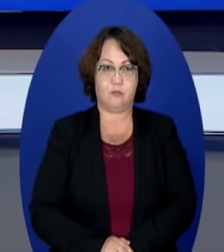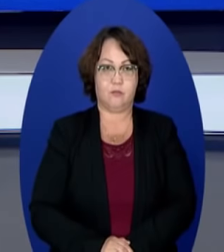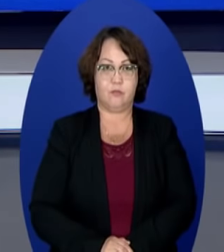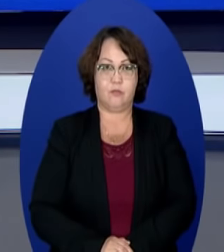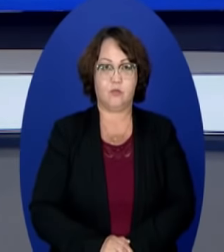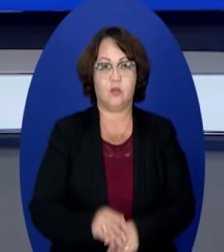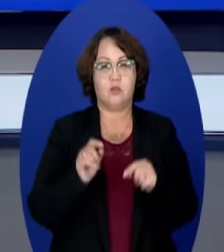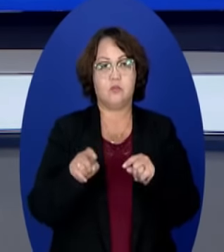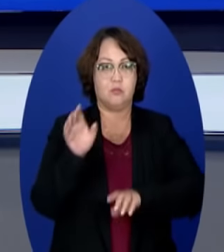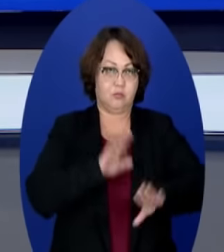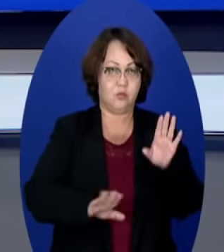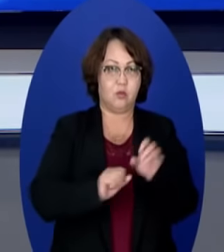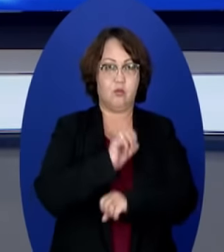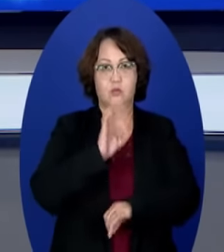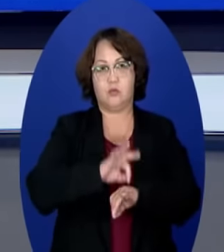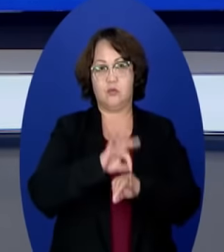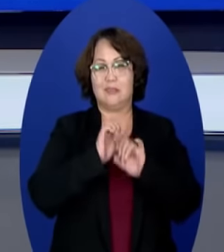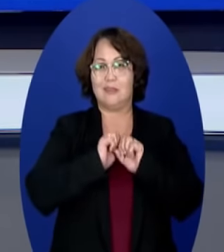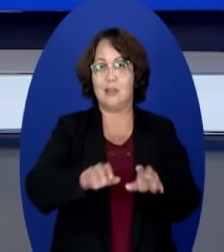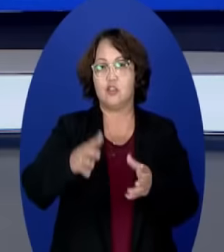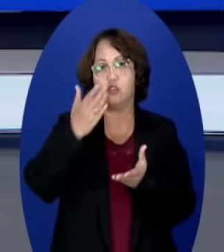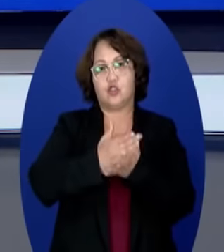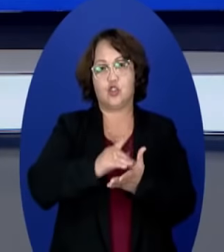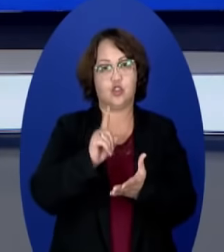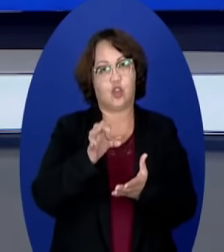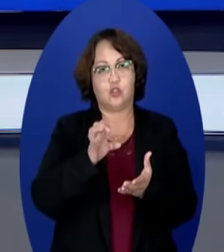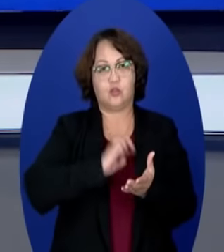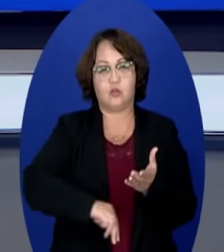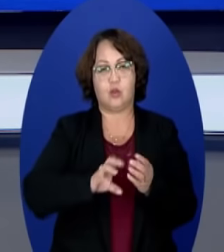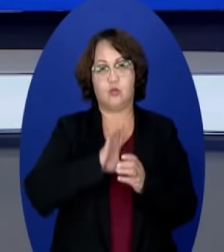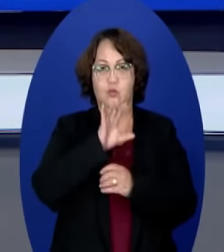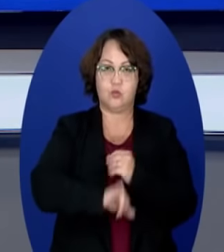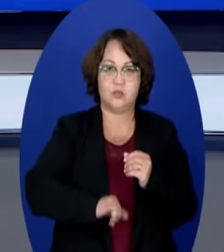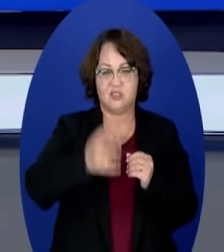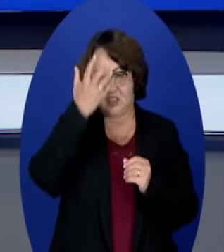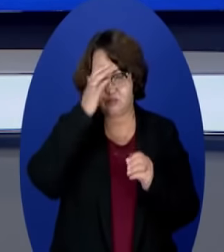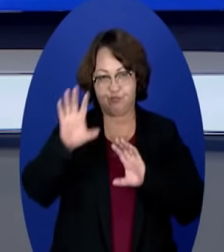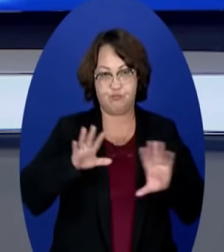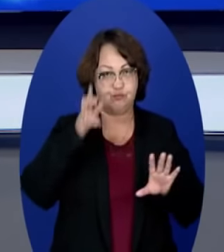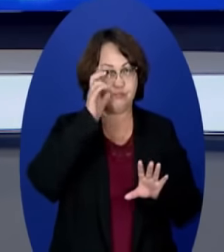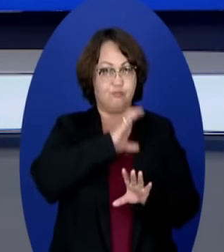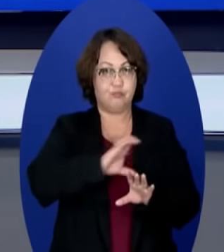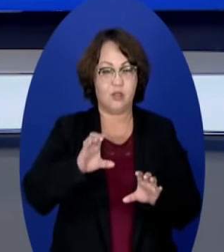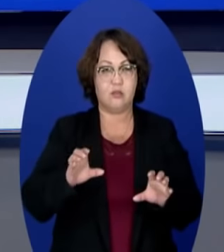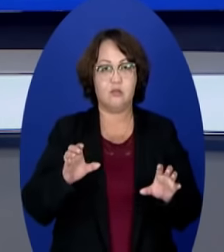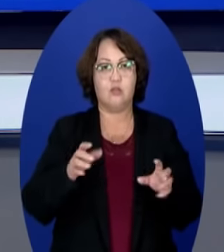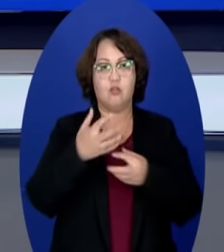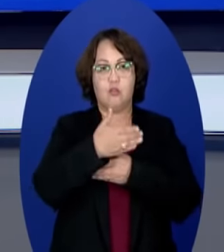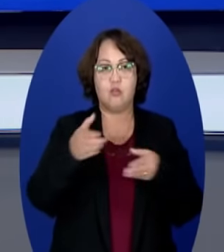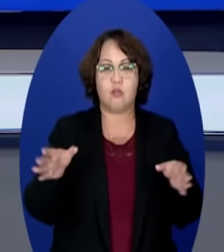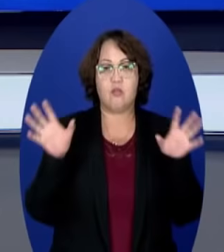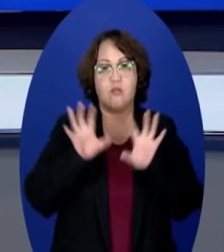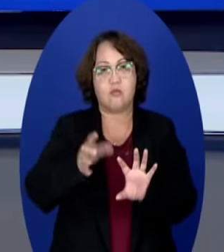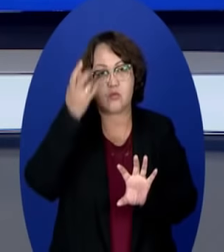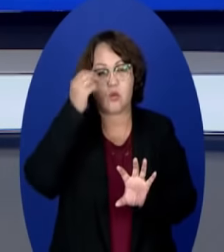За, өнөөдрийн байдлаар COVID-19-ийн тархалтыг зогсоохын тулд дэлхийн улс орны засгийн газар боловсролын байгууллагын одоо танхимын сургалтыг төр